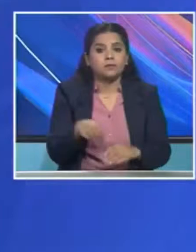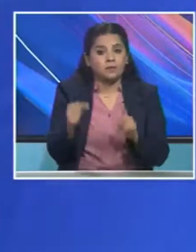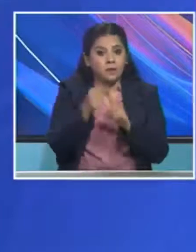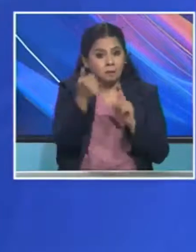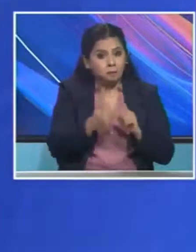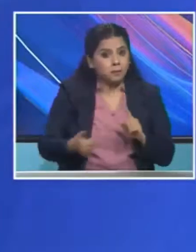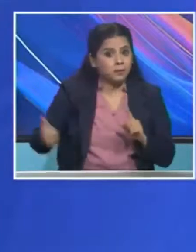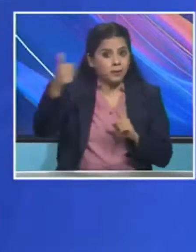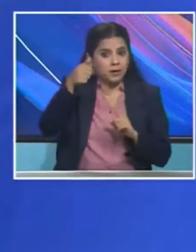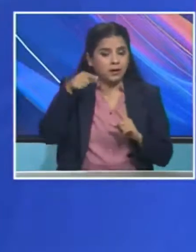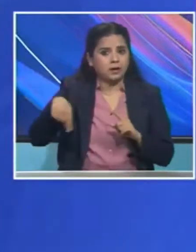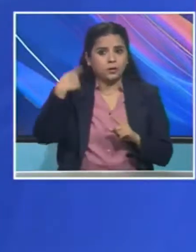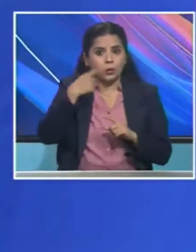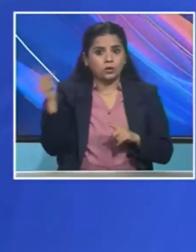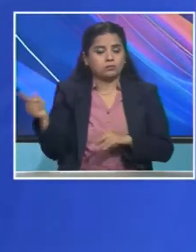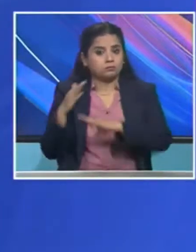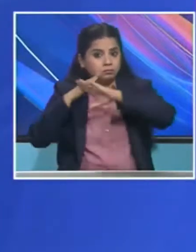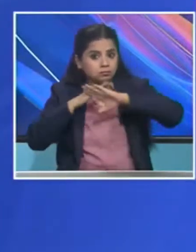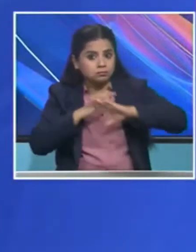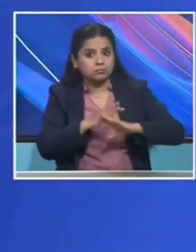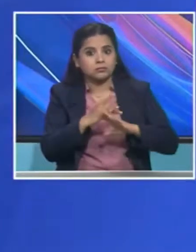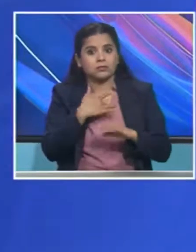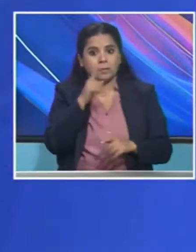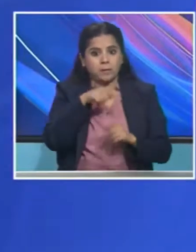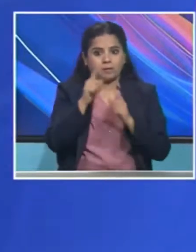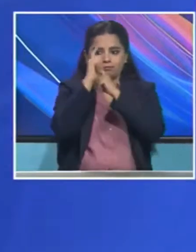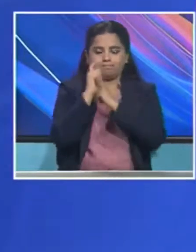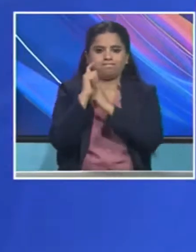राष्ट्रपति अंगरक्षक